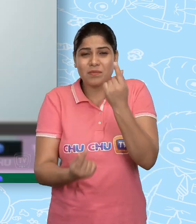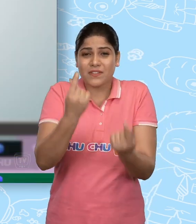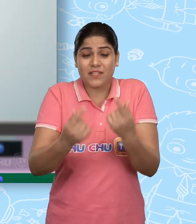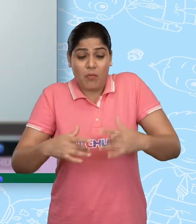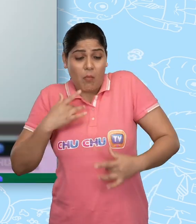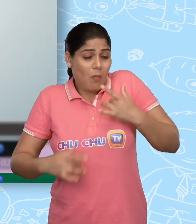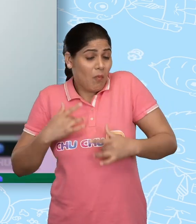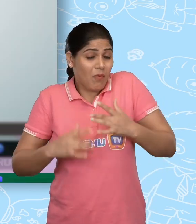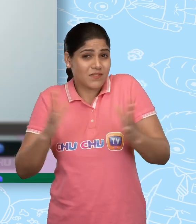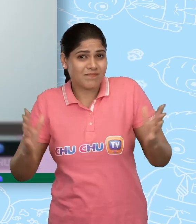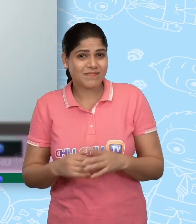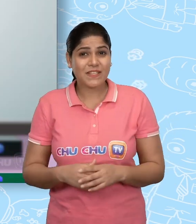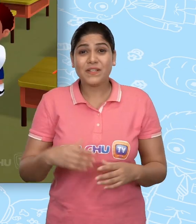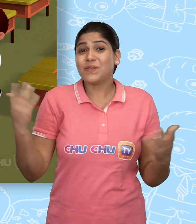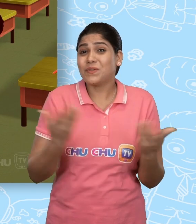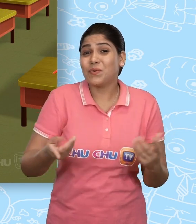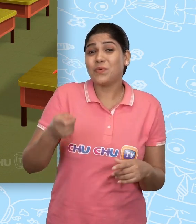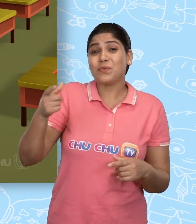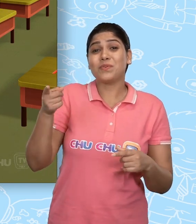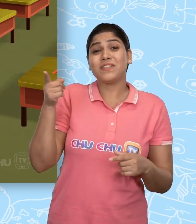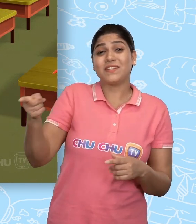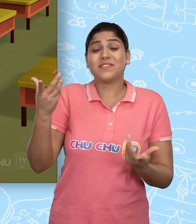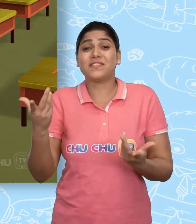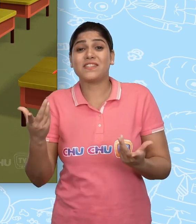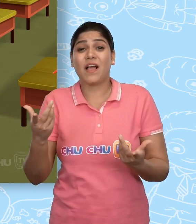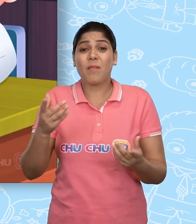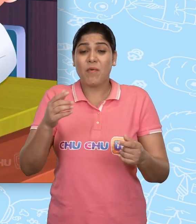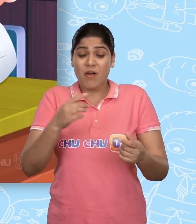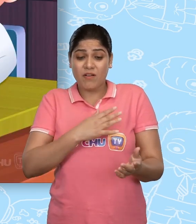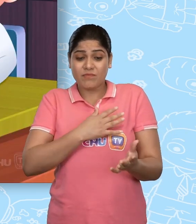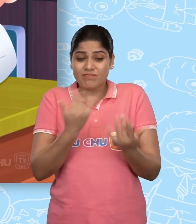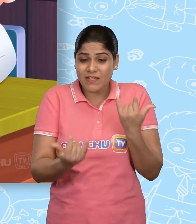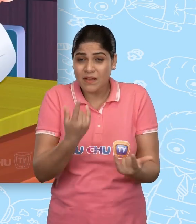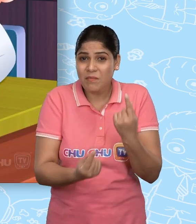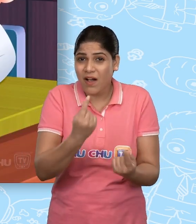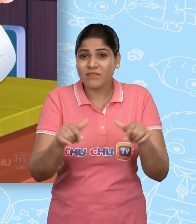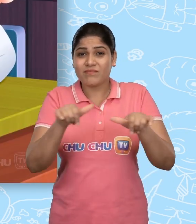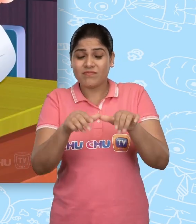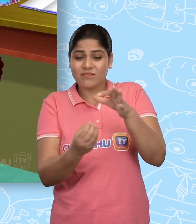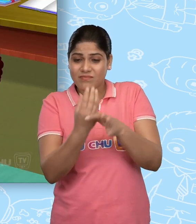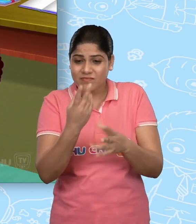था क्योंकि बागवानी करना उसके मनपसंद कामों में से एक था।